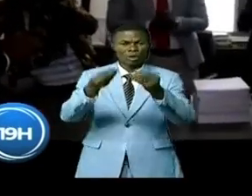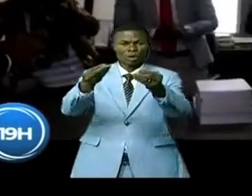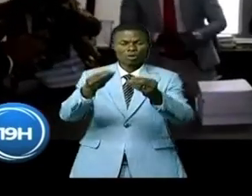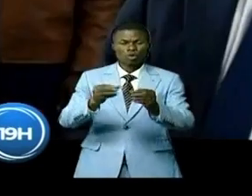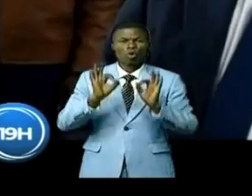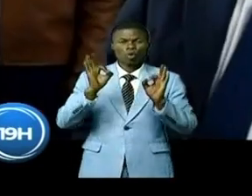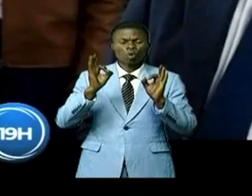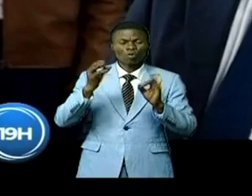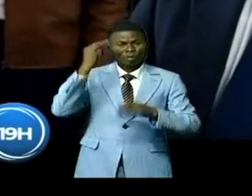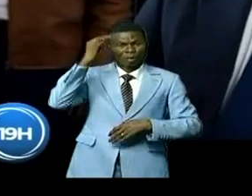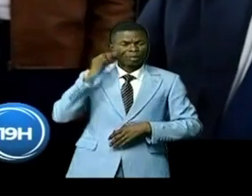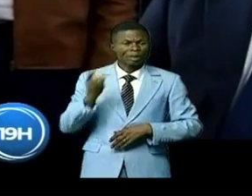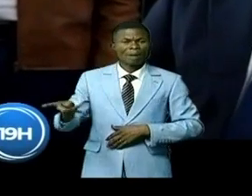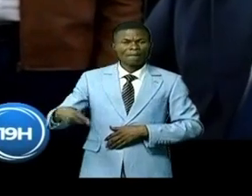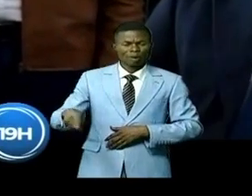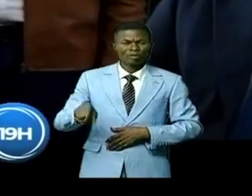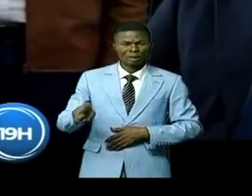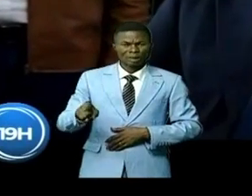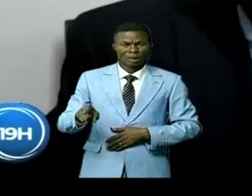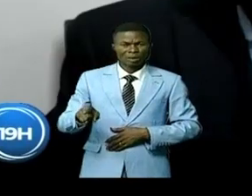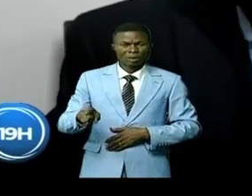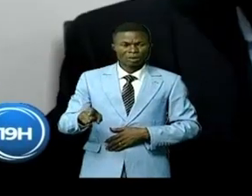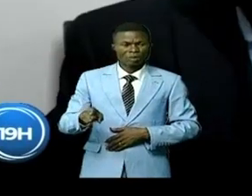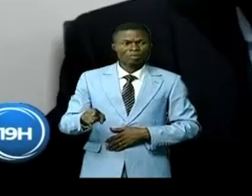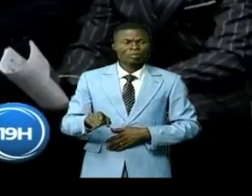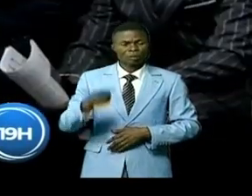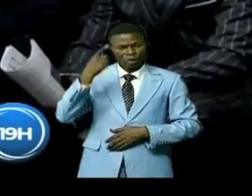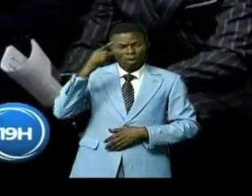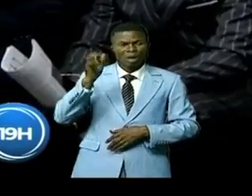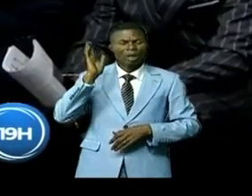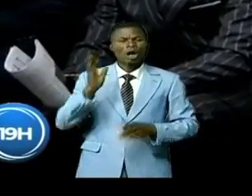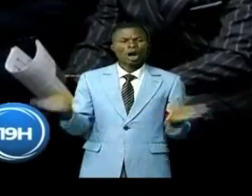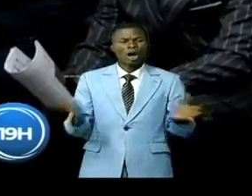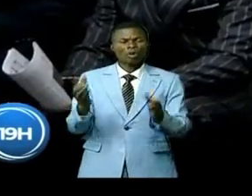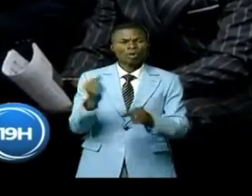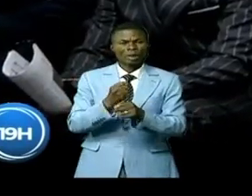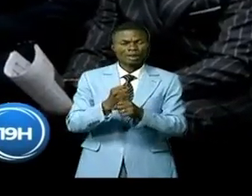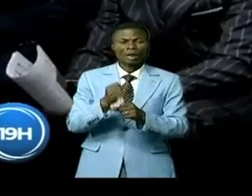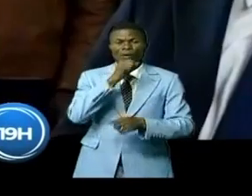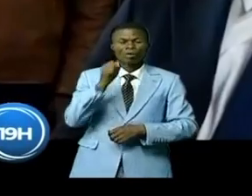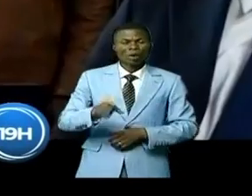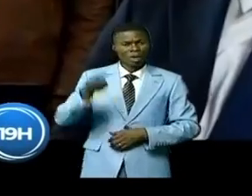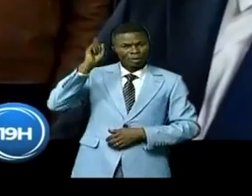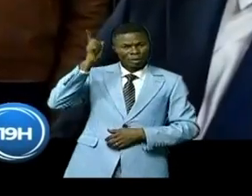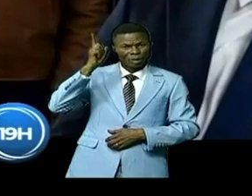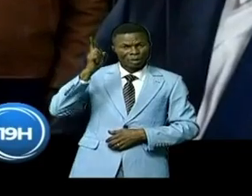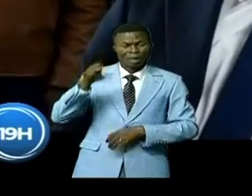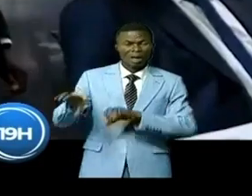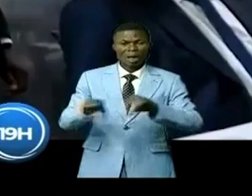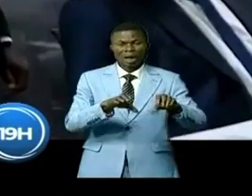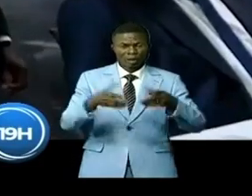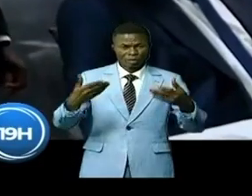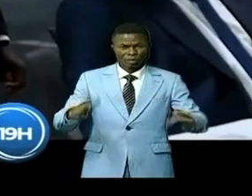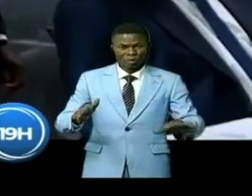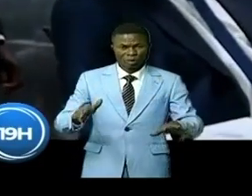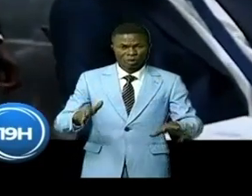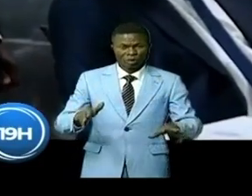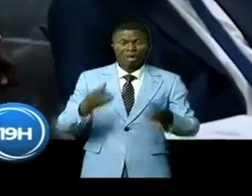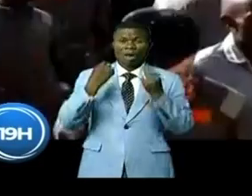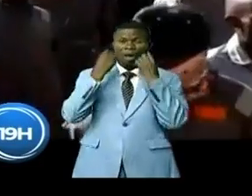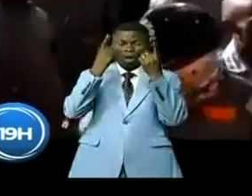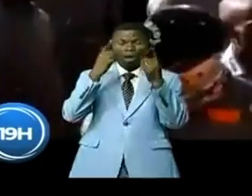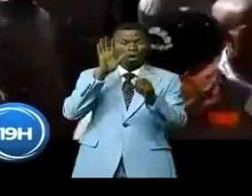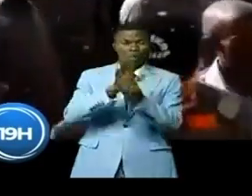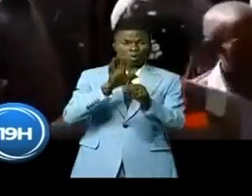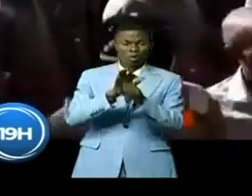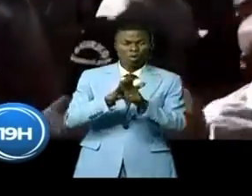Kaoumba, nouveau ministre. Il a pour se faire saluer le travail de son prédécesseur. Après cette cérémonie, il a été surpris par une foule